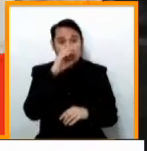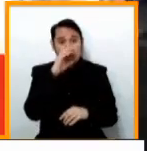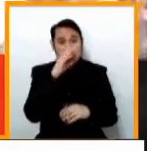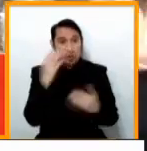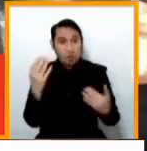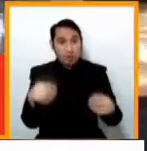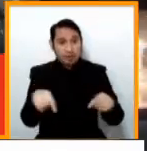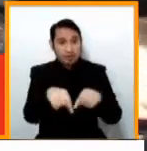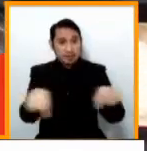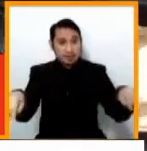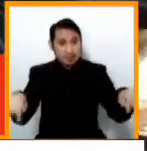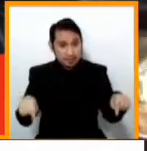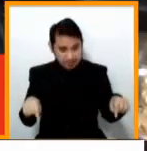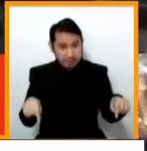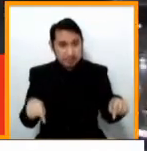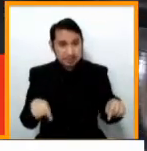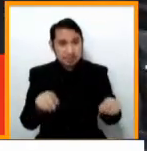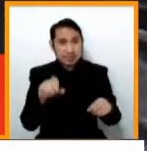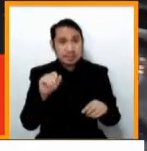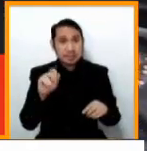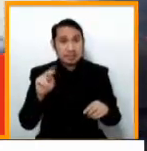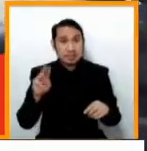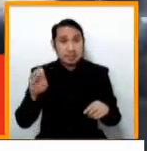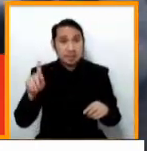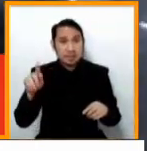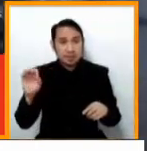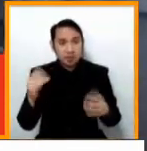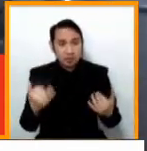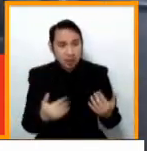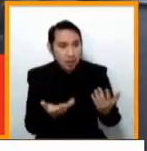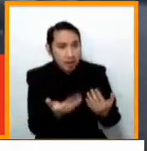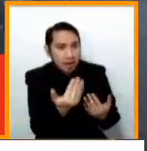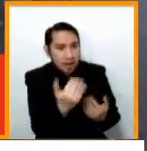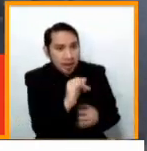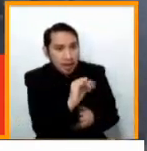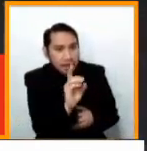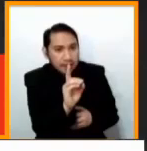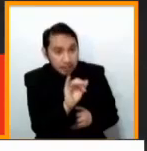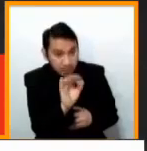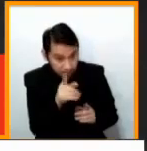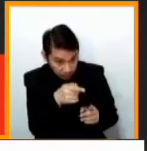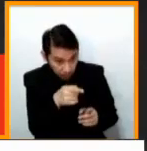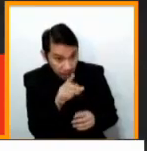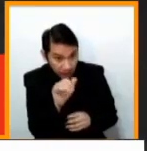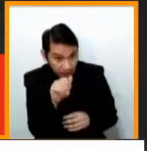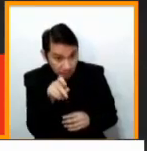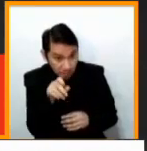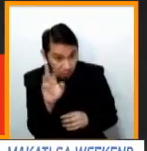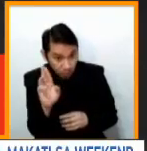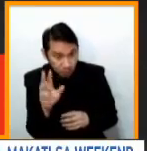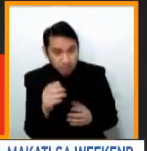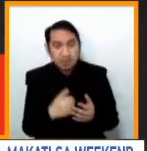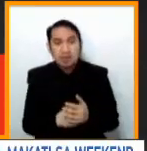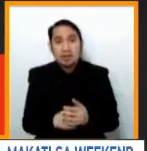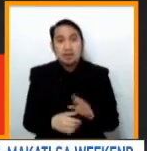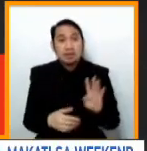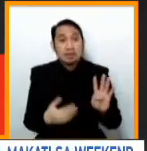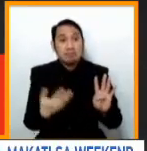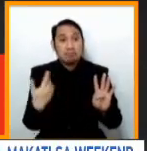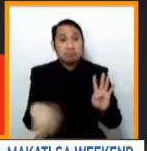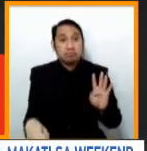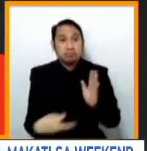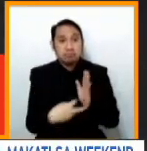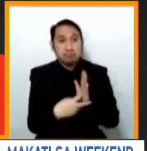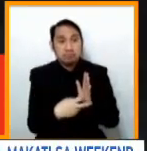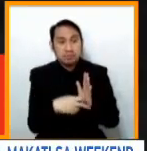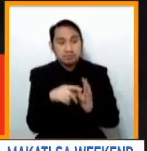Road. Hinahanapan ng ID ang mga motorista at inaalam ba kung sila ay apor. Mahigit 4 na po ang natikita na lumabag sa curfew at